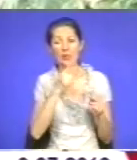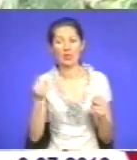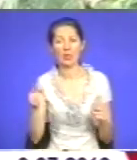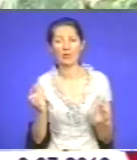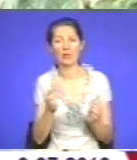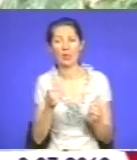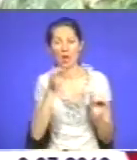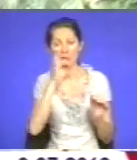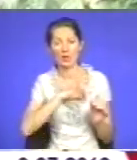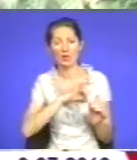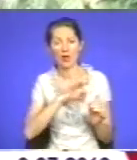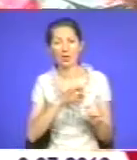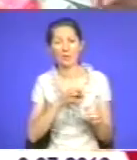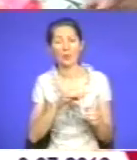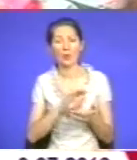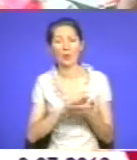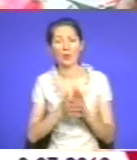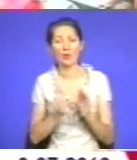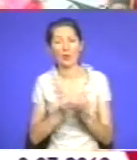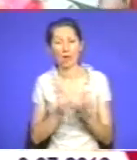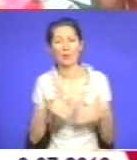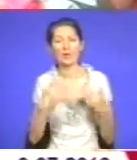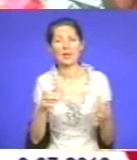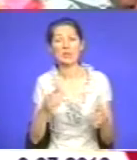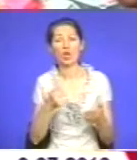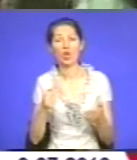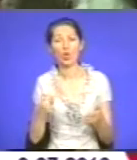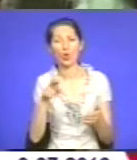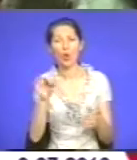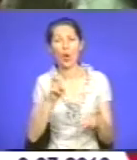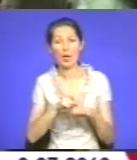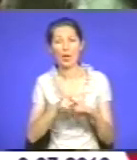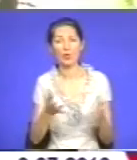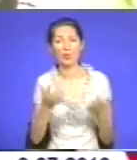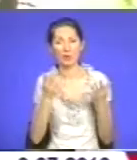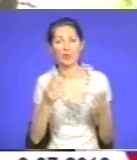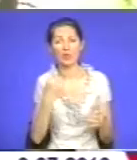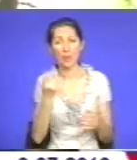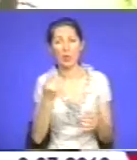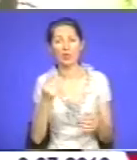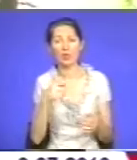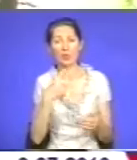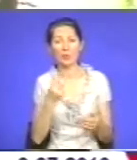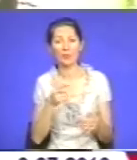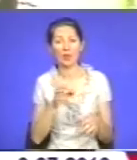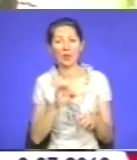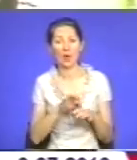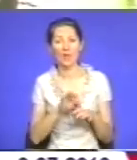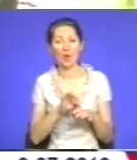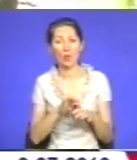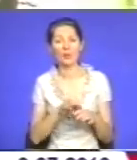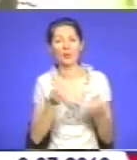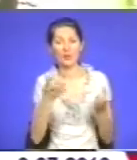харчових продуктів, звертатися до лікарів при виявленні перших ознак захворювання. Це звичайно, що ми повинні їх